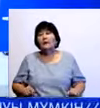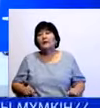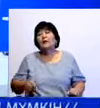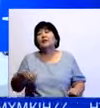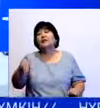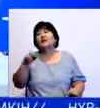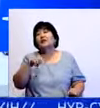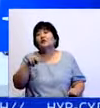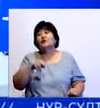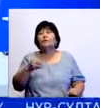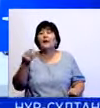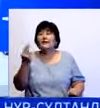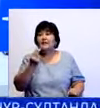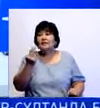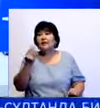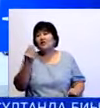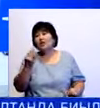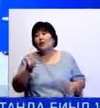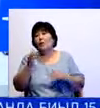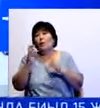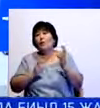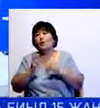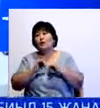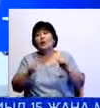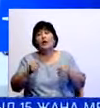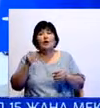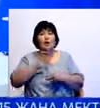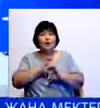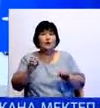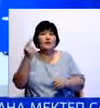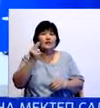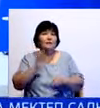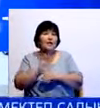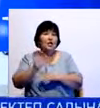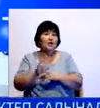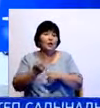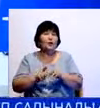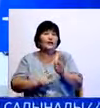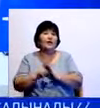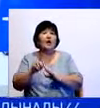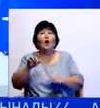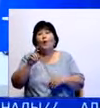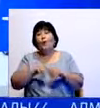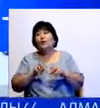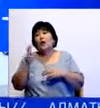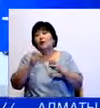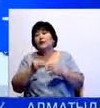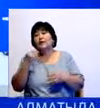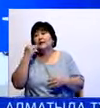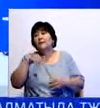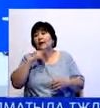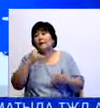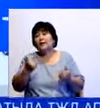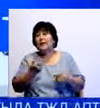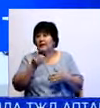Гежуба Шиелі цемент зауыты өндіріс көлемін ұлғайтты. Үздік цемент шығарушы компаниялардың тізіміне енген отандық өндіріс сапаға баса мән беріп